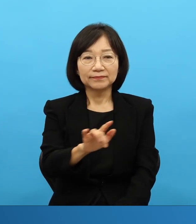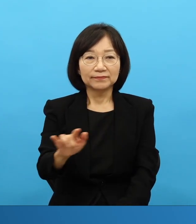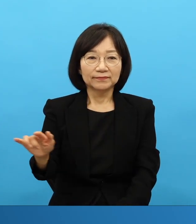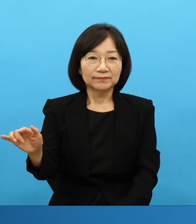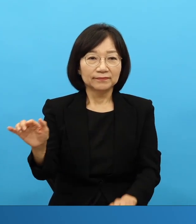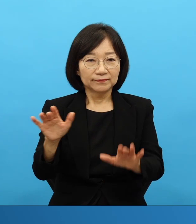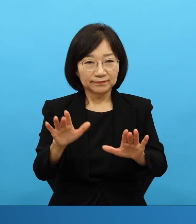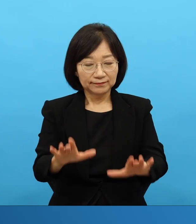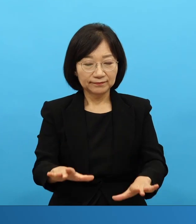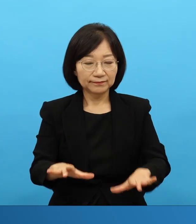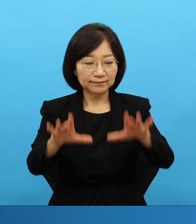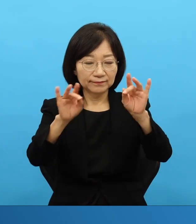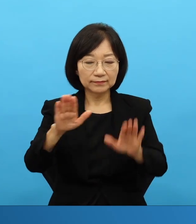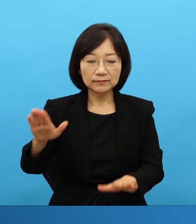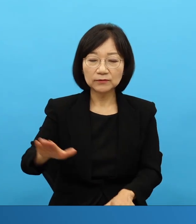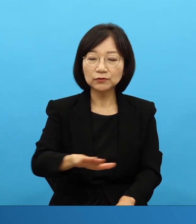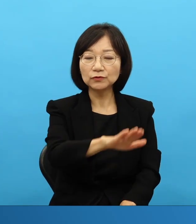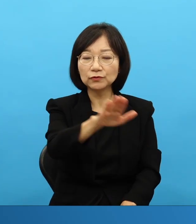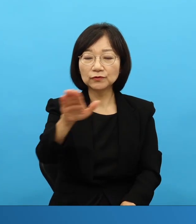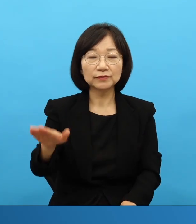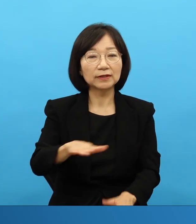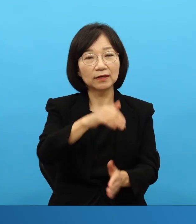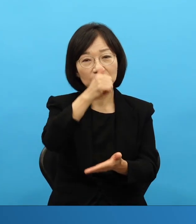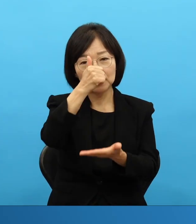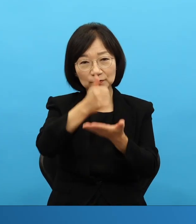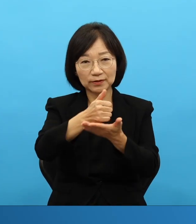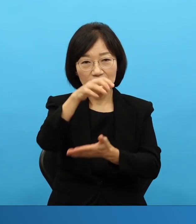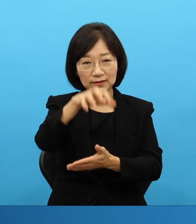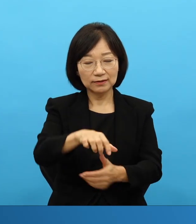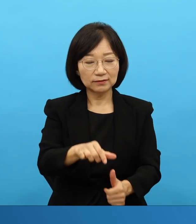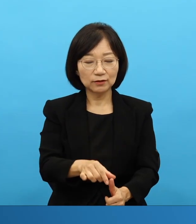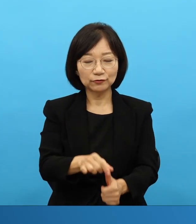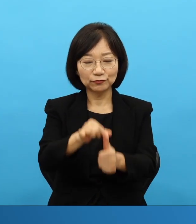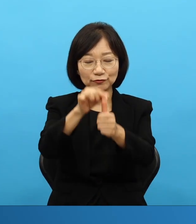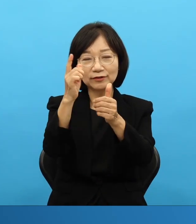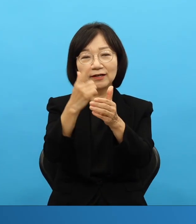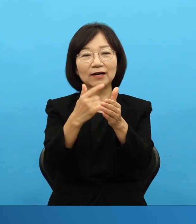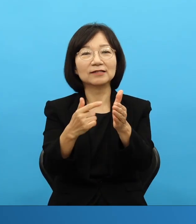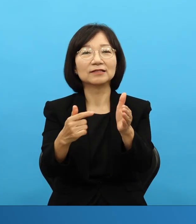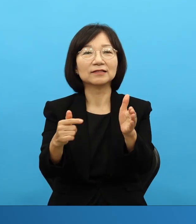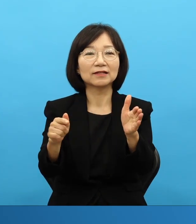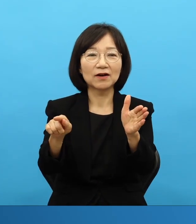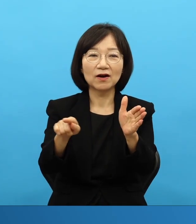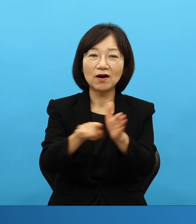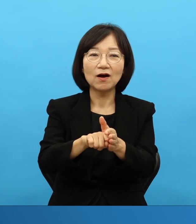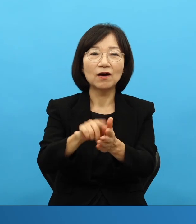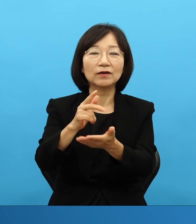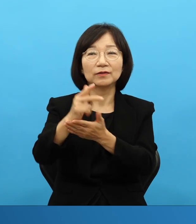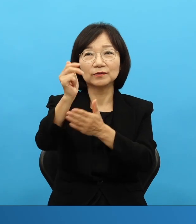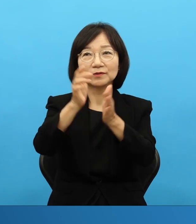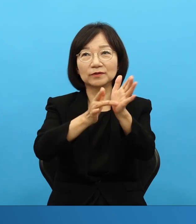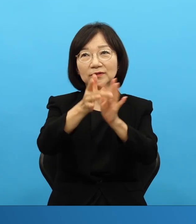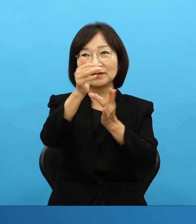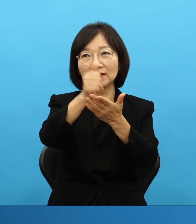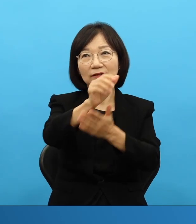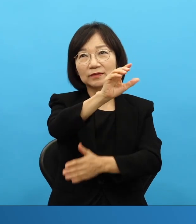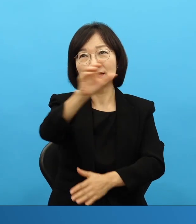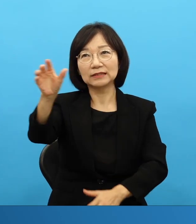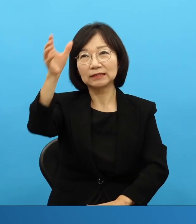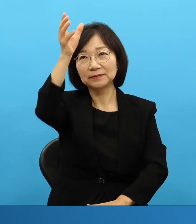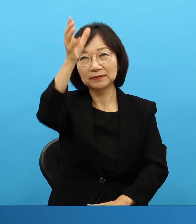올라갈지라도 거기 계시며 수레에 다리를 펼쳐도 거기 계시니라. 내가 새벽 날개를 치며 바다 끝에